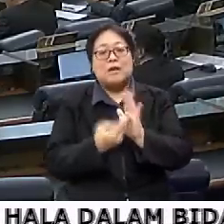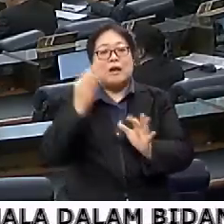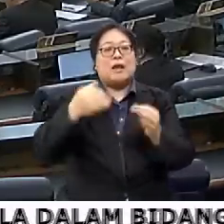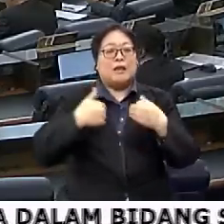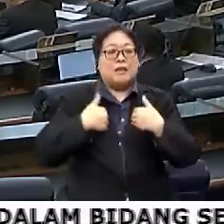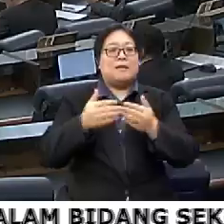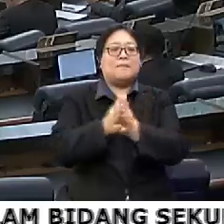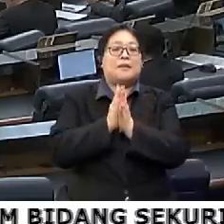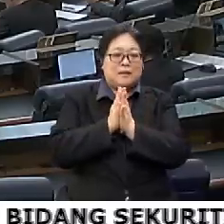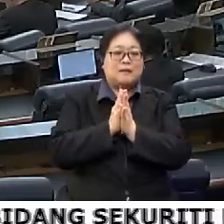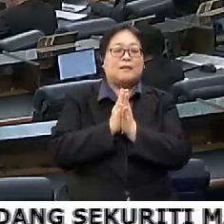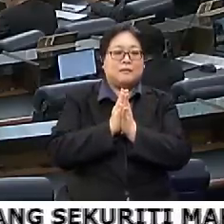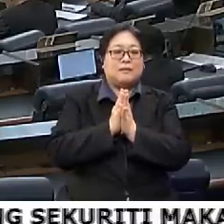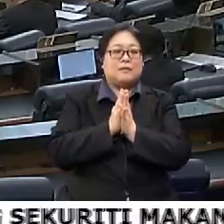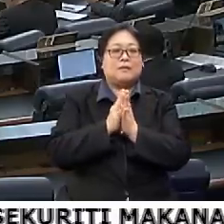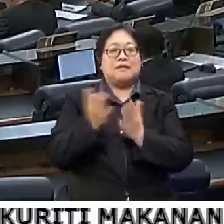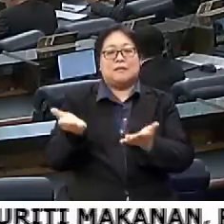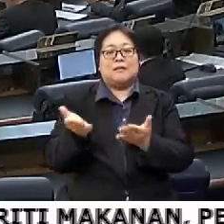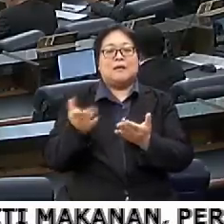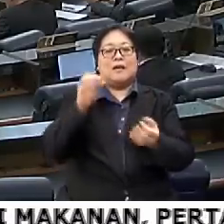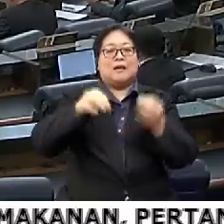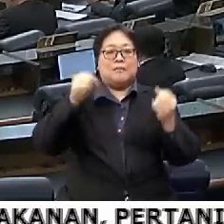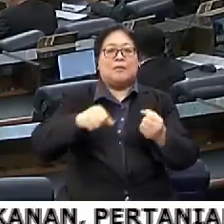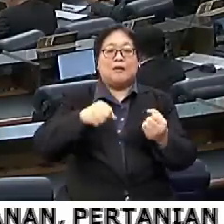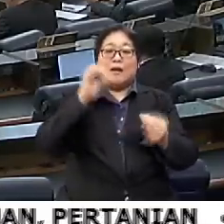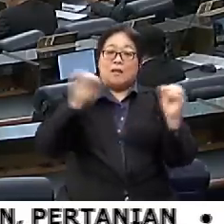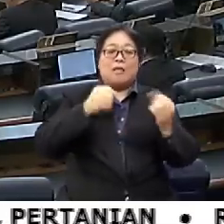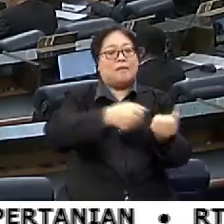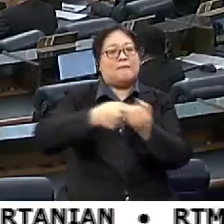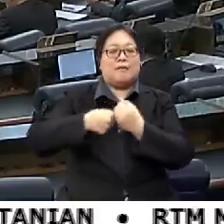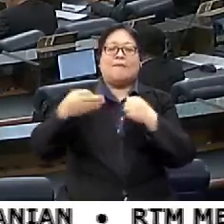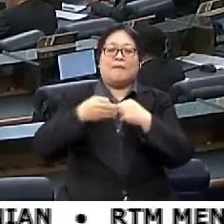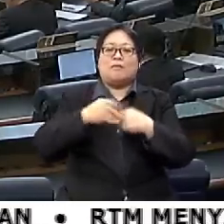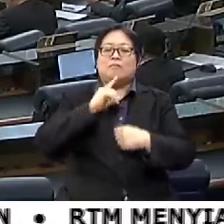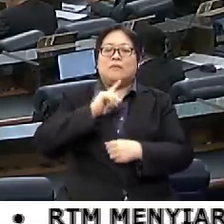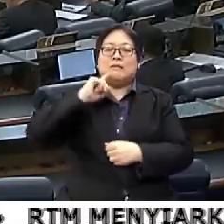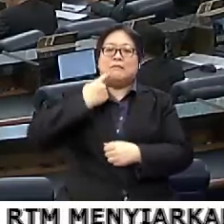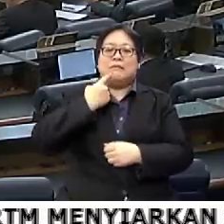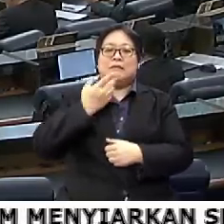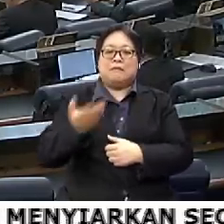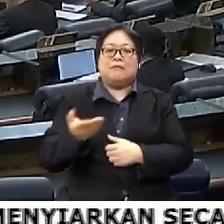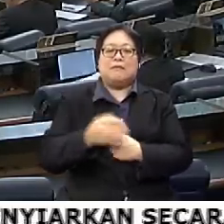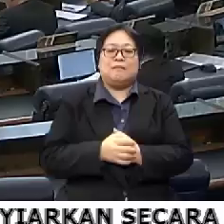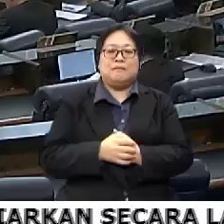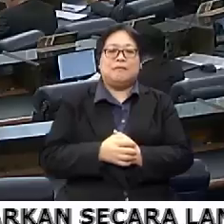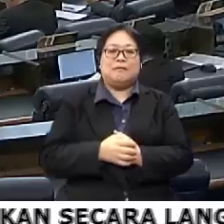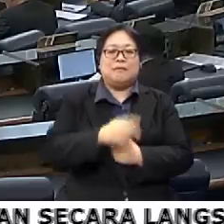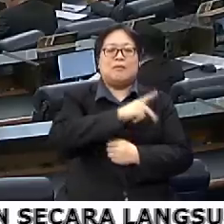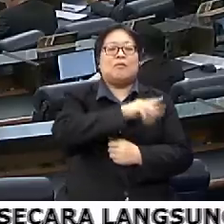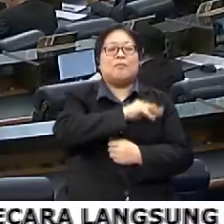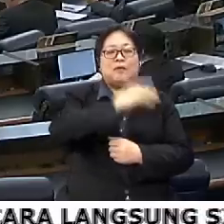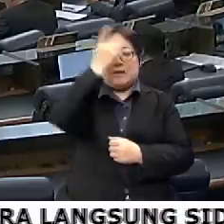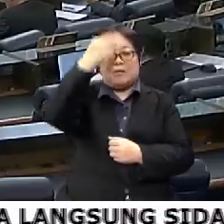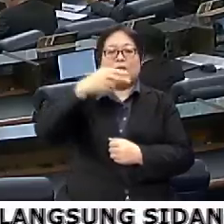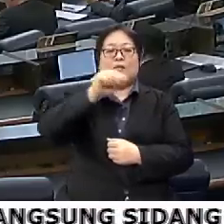begitu saya minta ini Datuk Seri kan tarik balik ini fitnah yang begitu serius dan teruk kepada yang amat berhormat Ketua Menteri Datuk